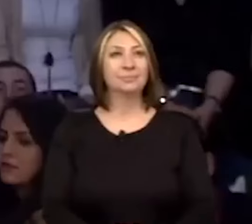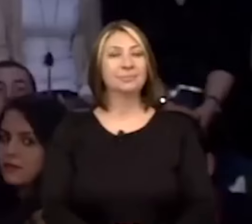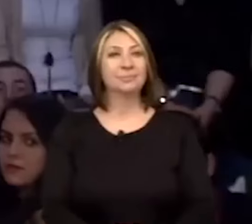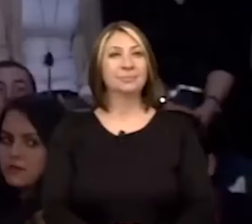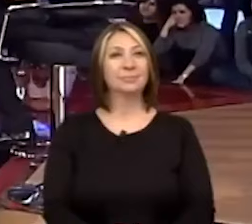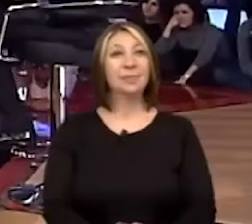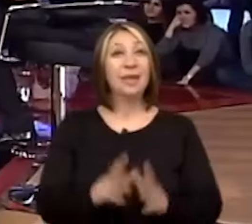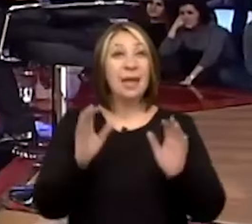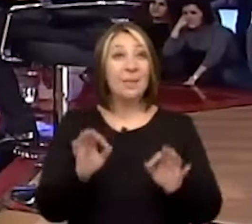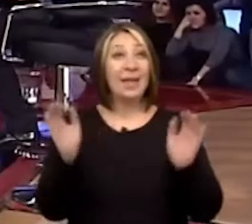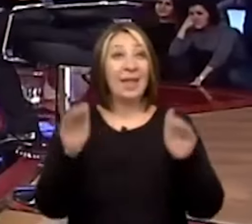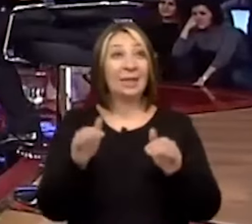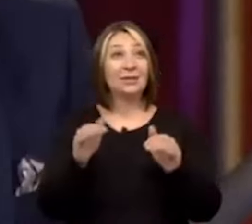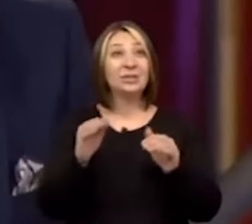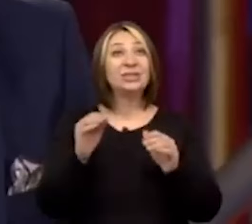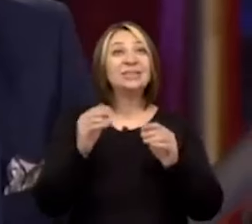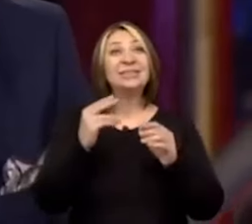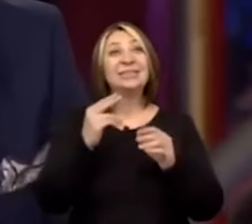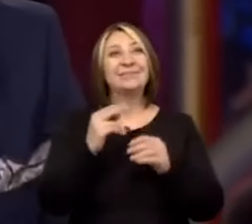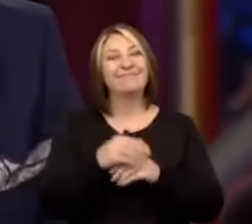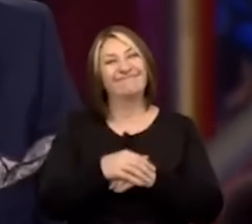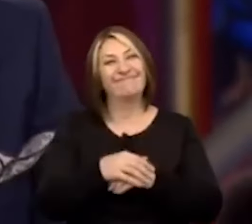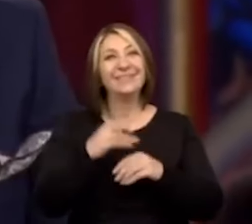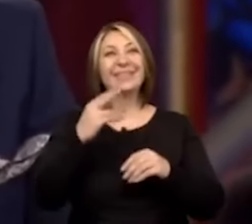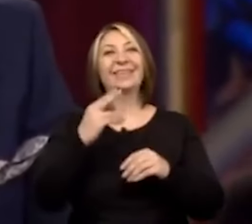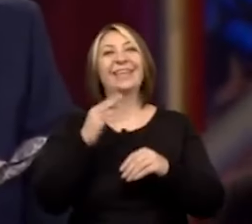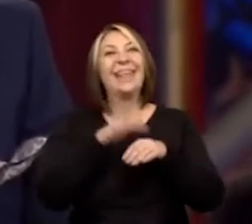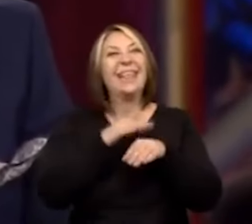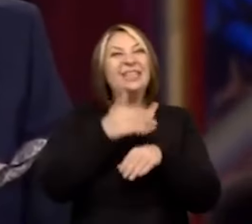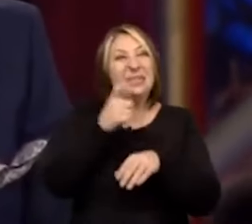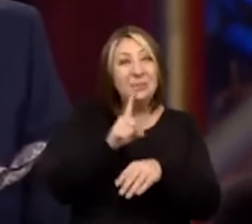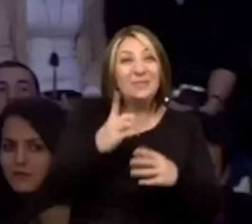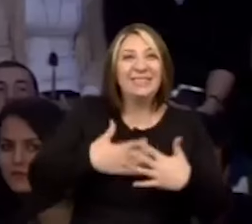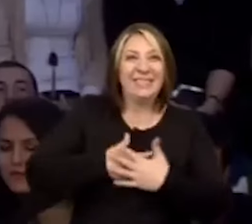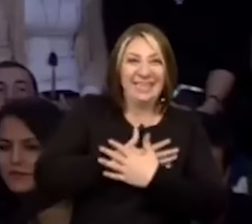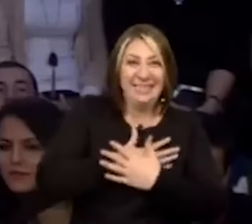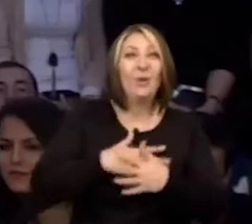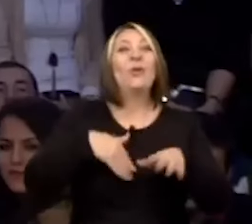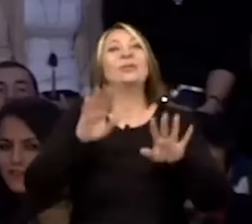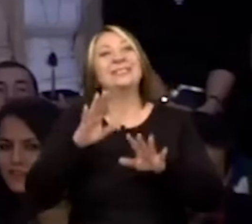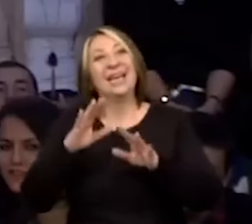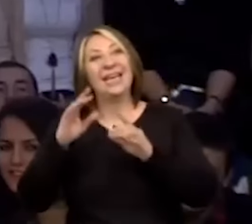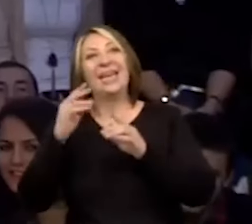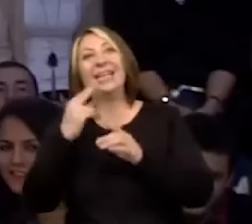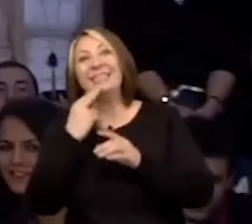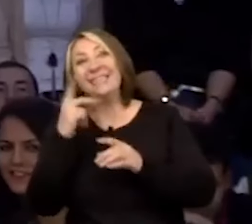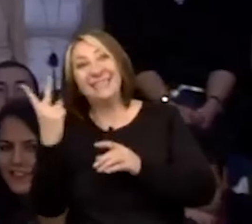Tahir. Hemen gelelim. Cicişler mi, seksi kedicikler mi? Yoksa Okan Bayülgen mi demiş birisi? Tabii ki Okan